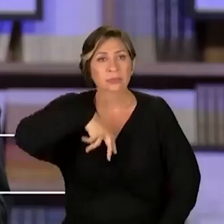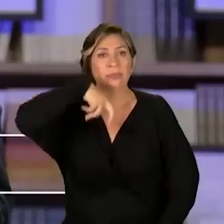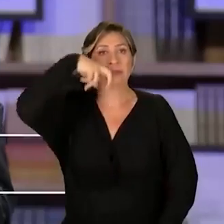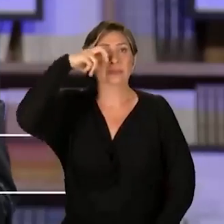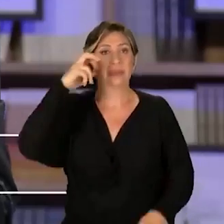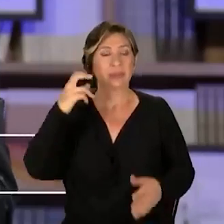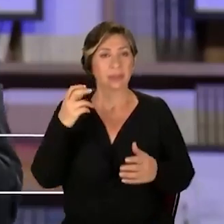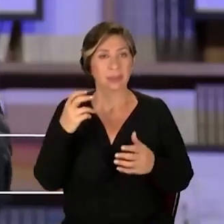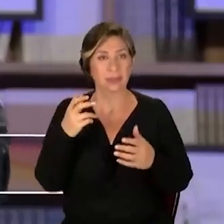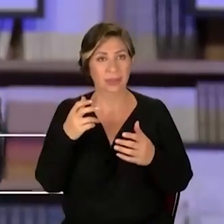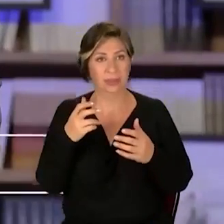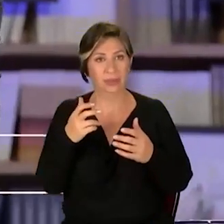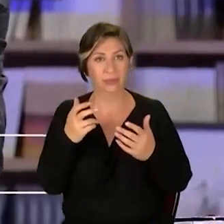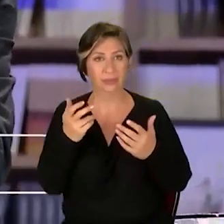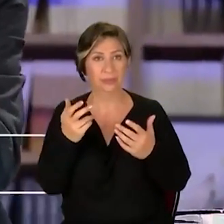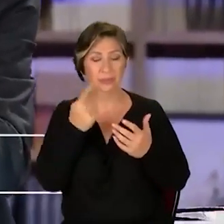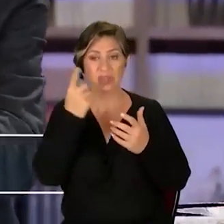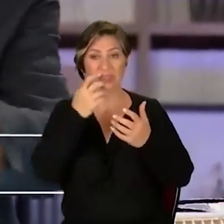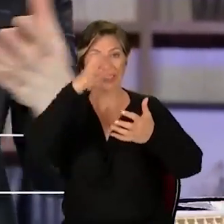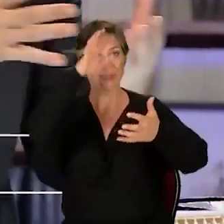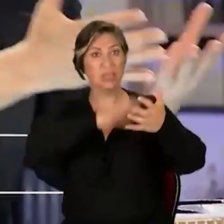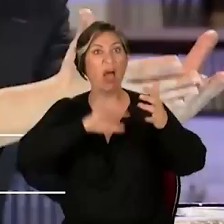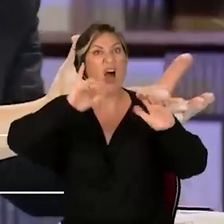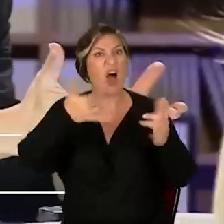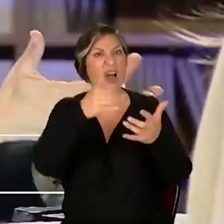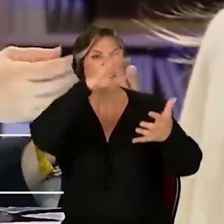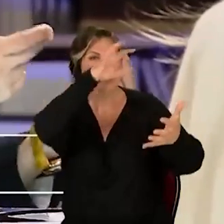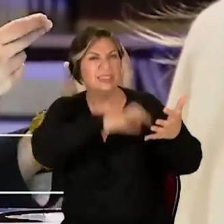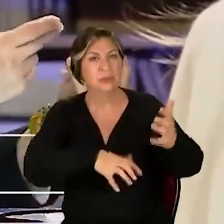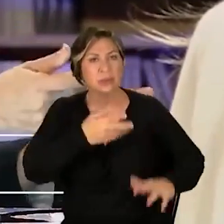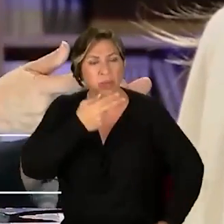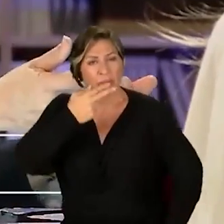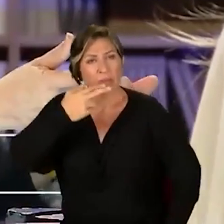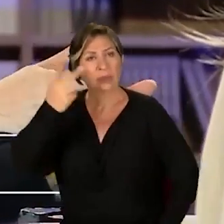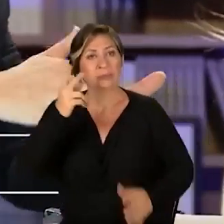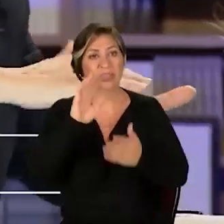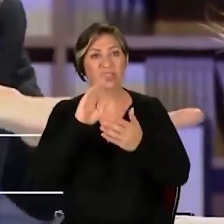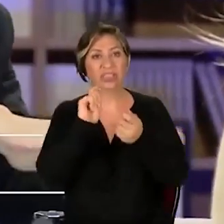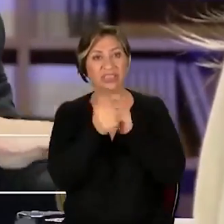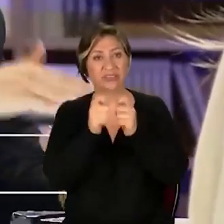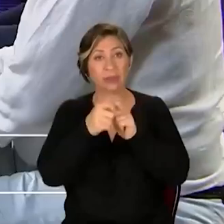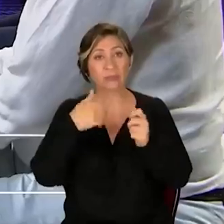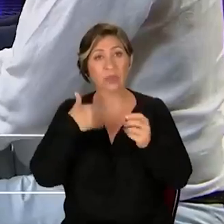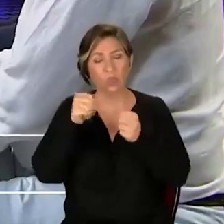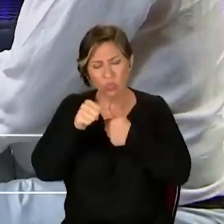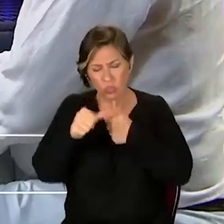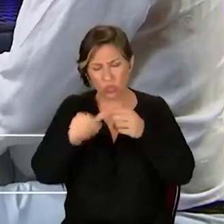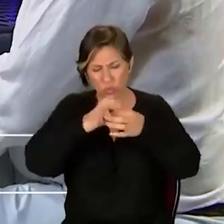zaten diyelim ki bir Shakespeare metnini bir tercüman bize çok